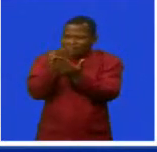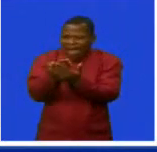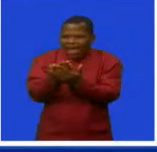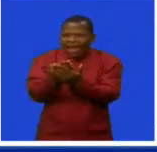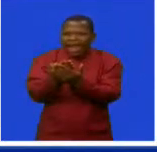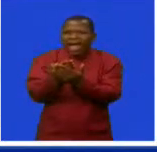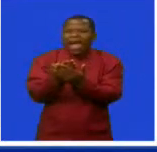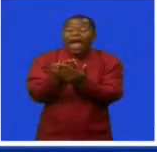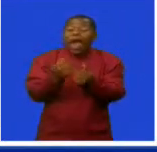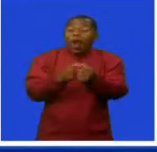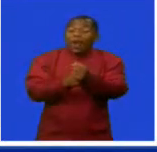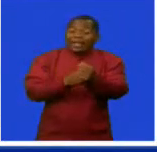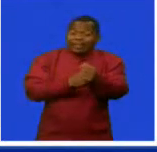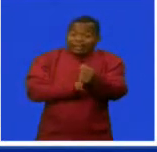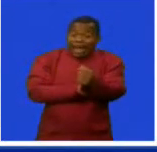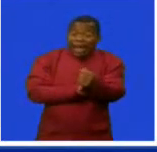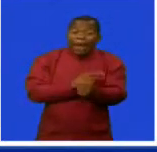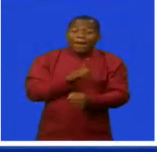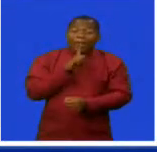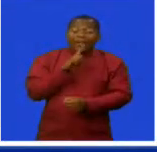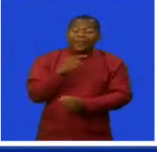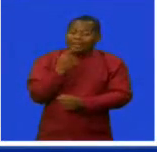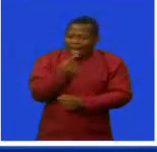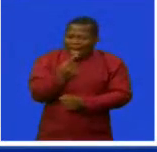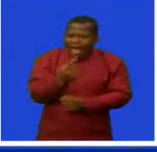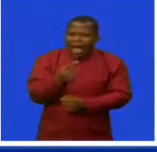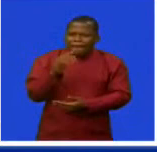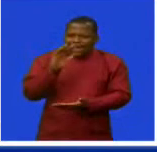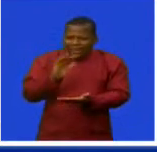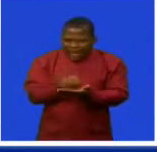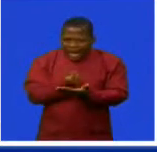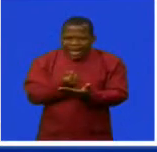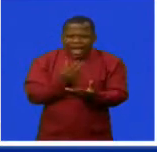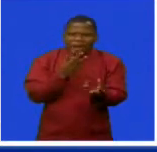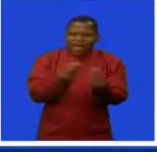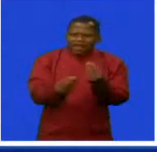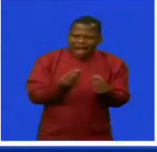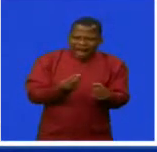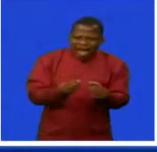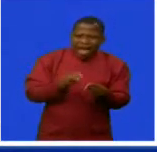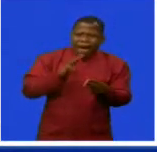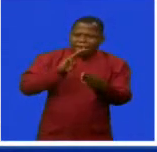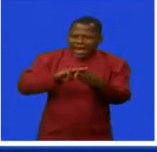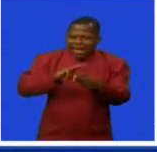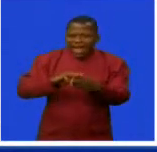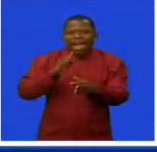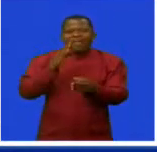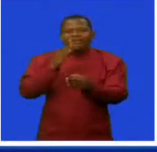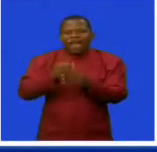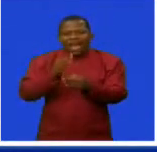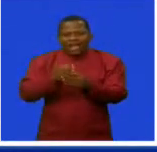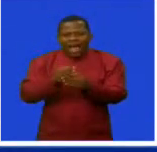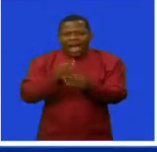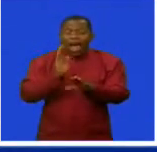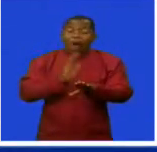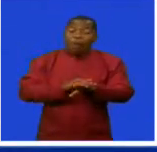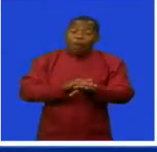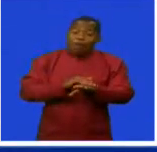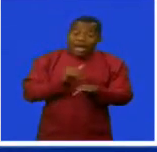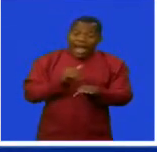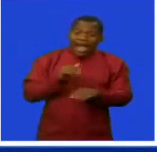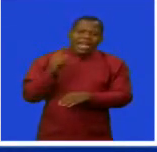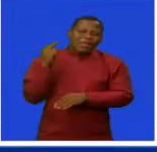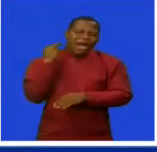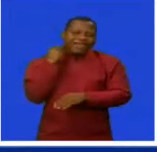sponsor bangitshela ukuthi bathathe ama OVs ababathathe vele labanye bathi ke bashaye COVID so bengicela labe